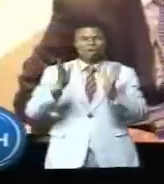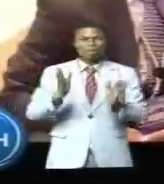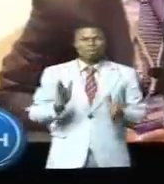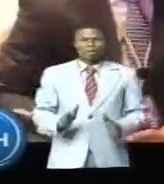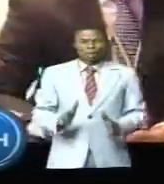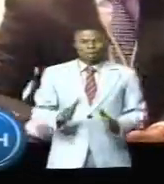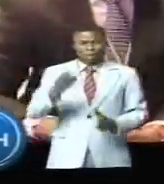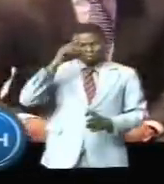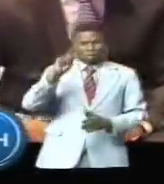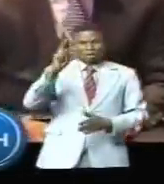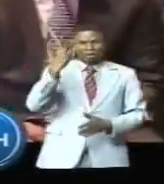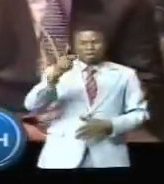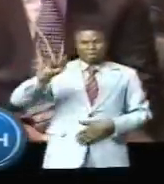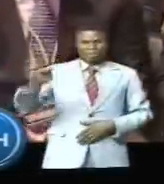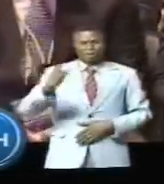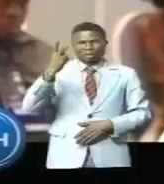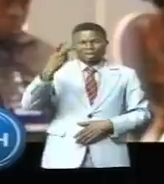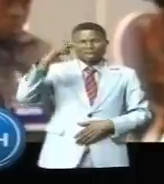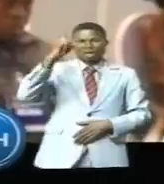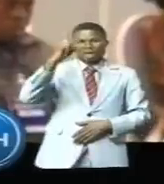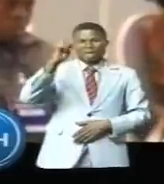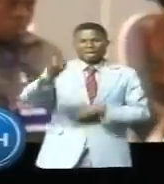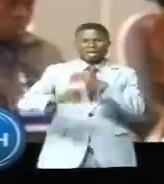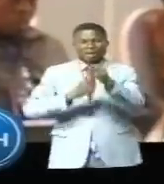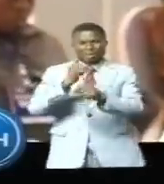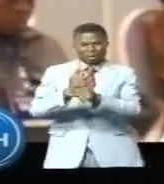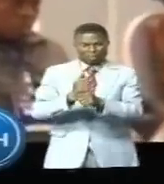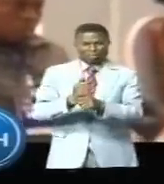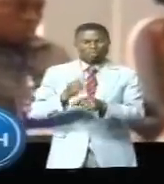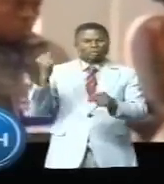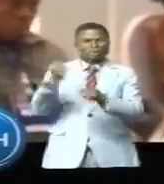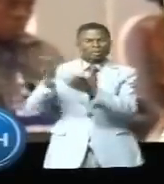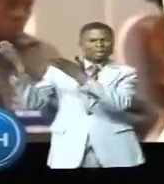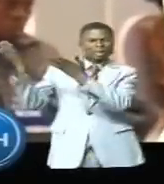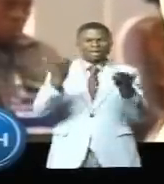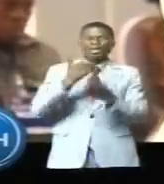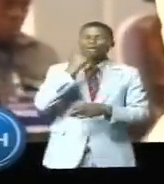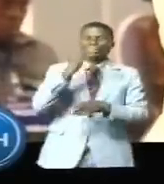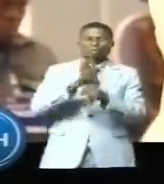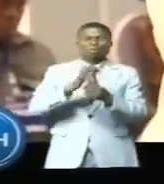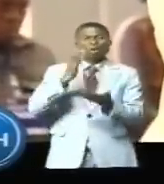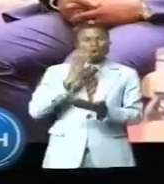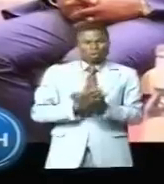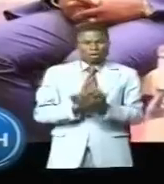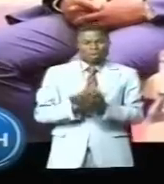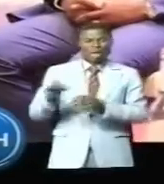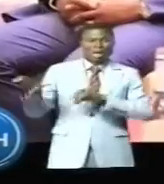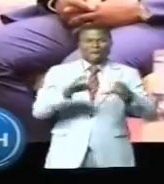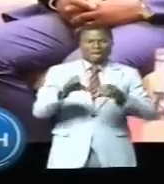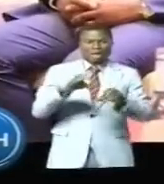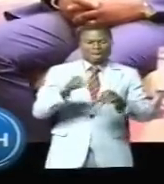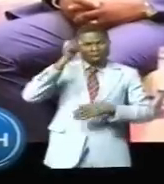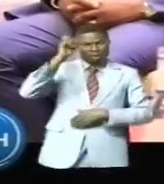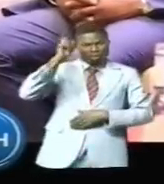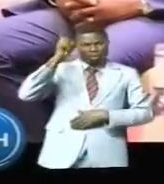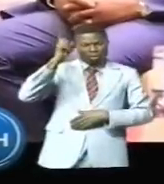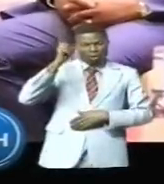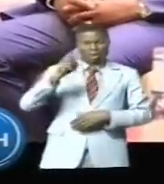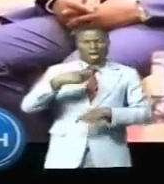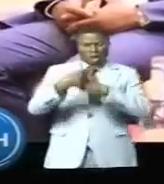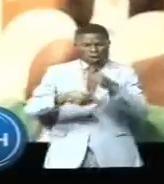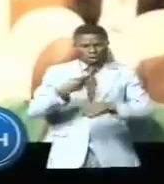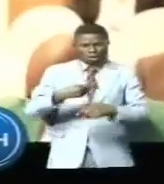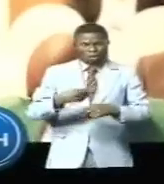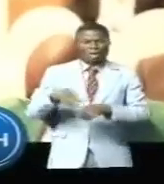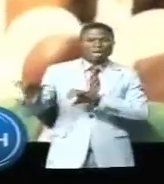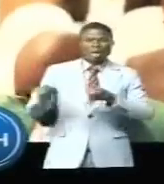pour 2,2 milliards par année. Ce secteur attire des investisseurs privés qui, au-delà de l'activité principale, se sont lancés